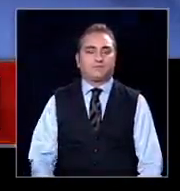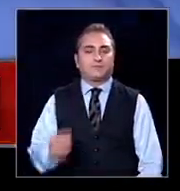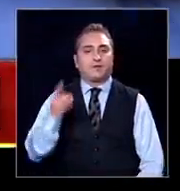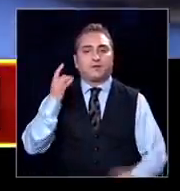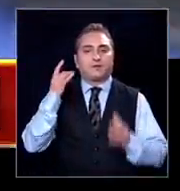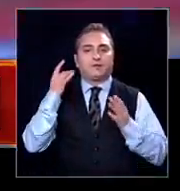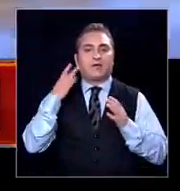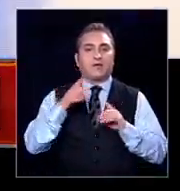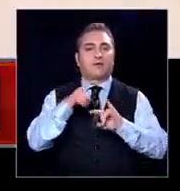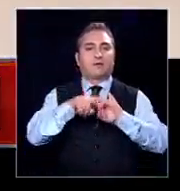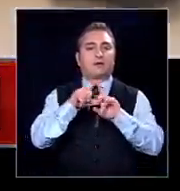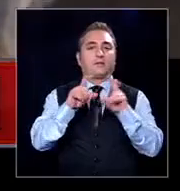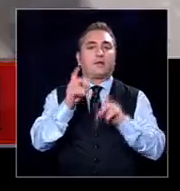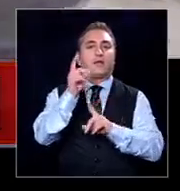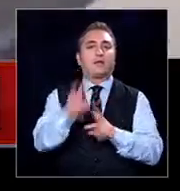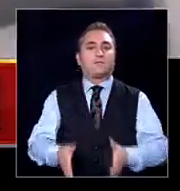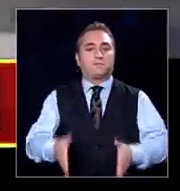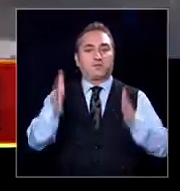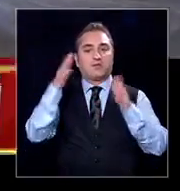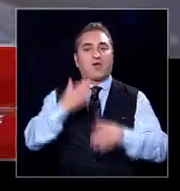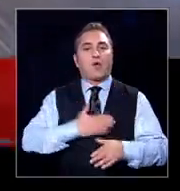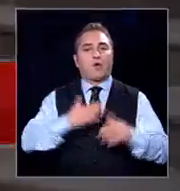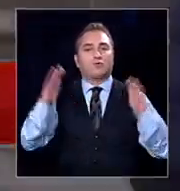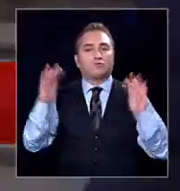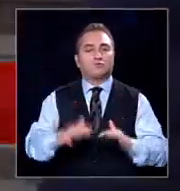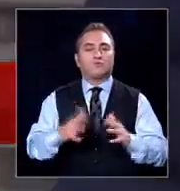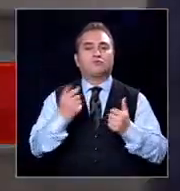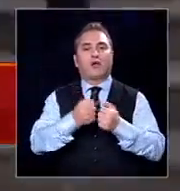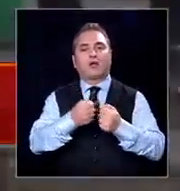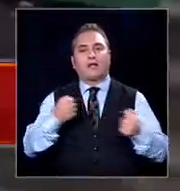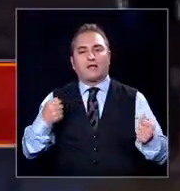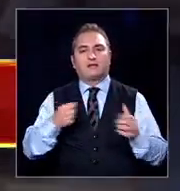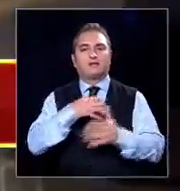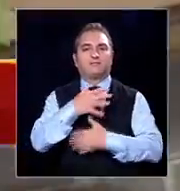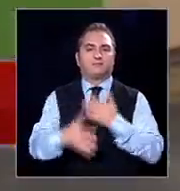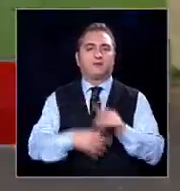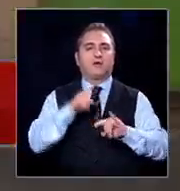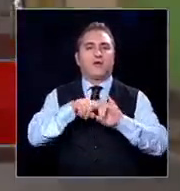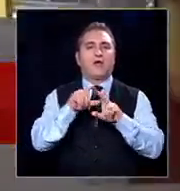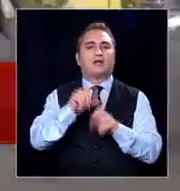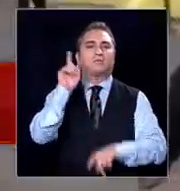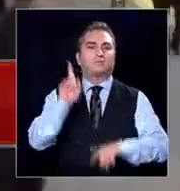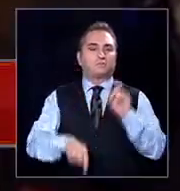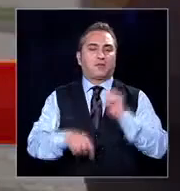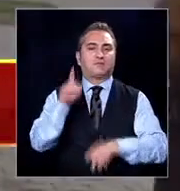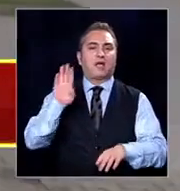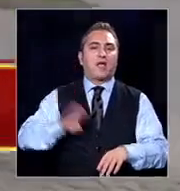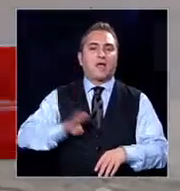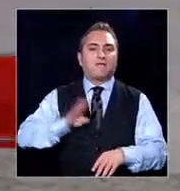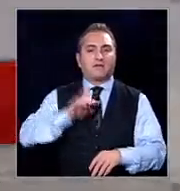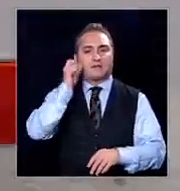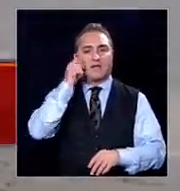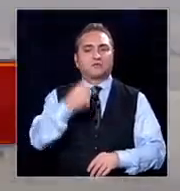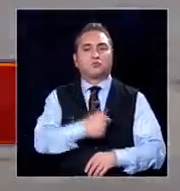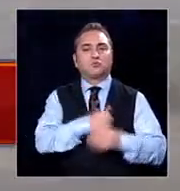Diyarbakır'daki HDP il binası önünde yine gerginlik yaşandı. İçeri giren bazı HDP'liler evlat hasretiyle yüreği yanan